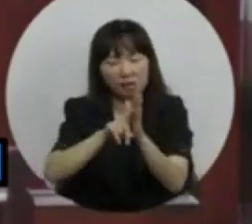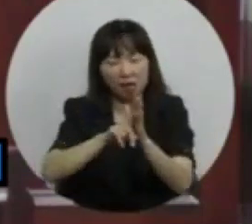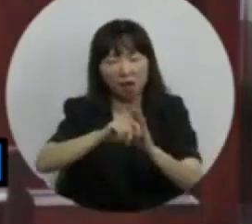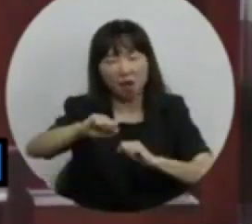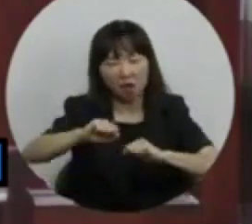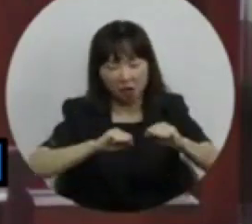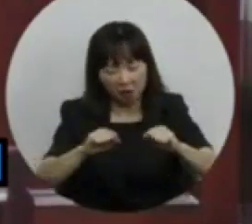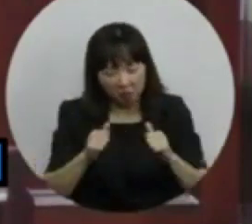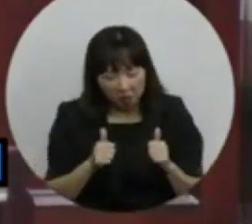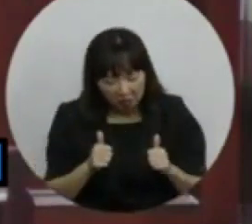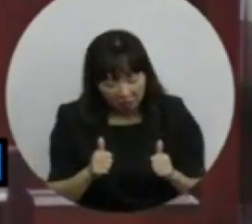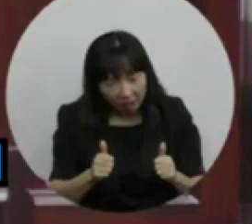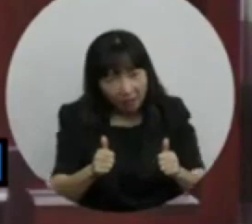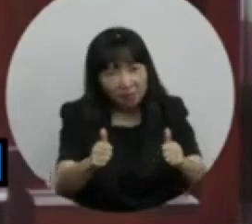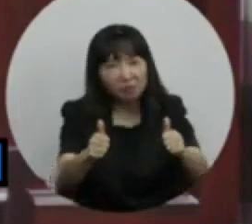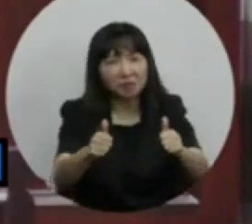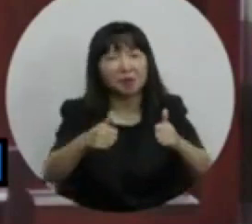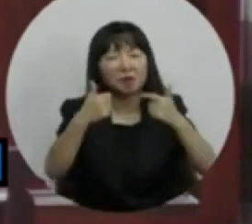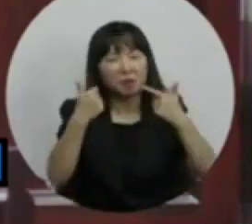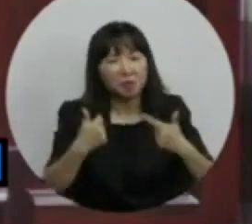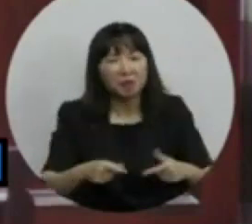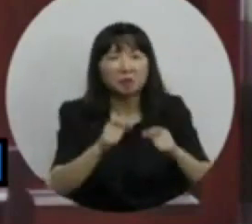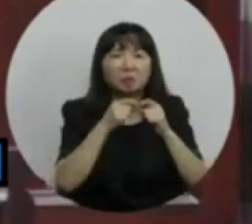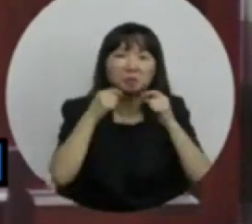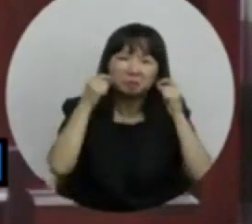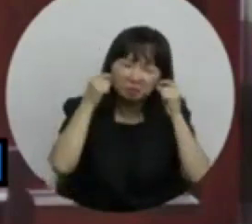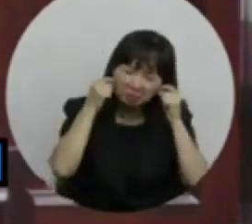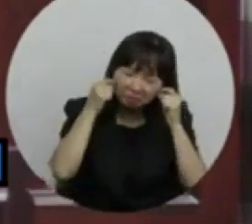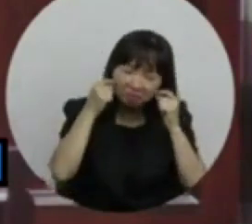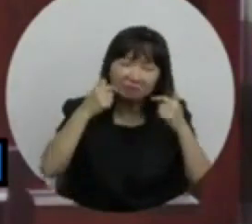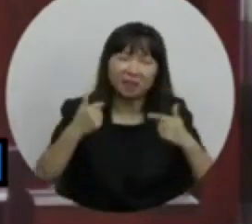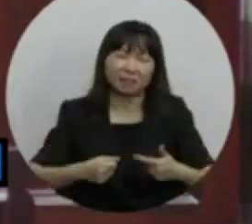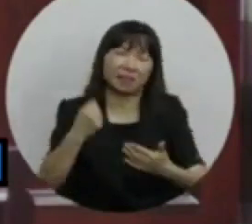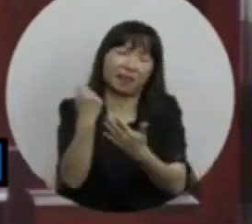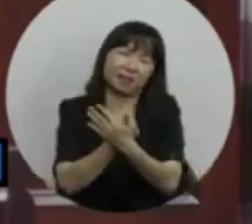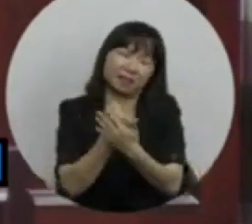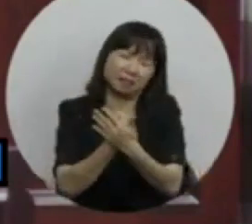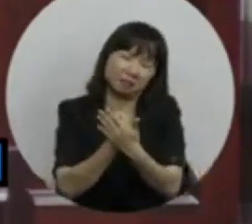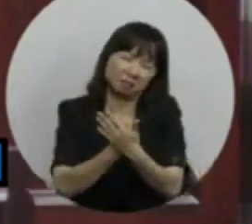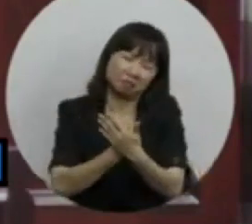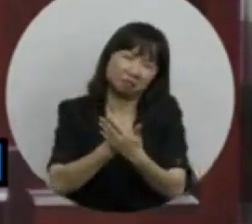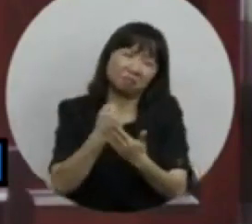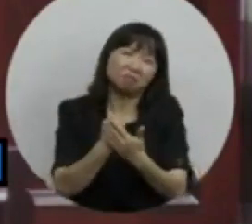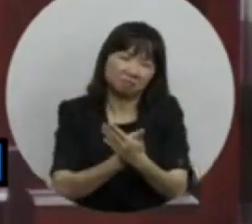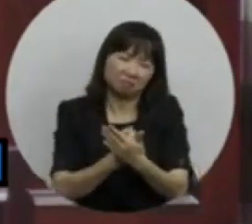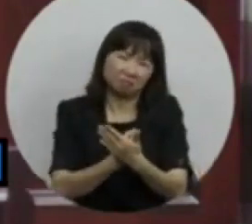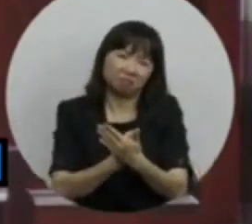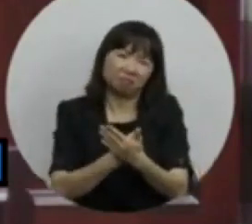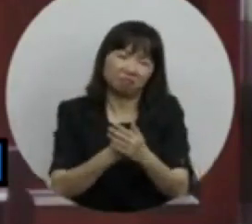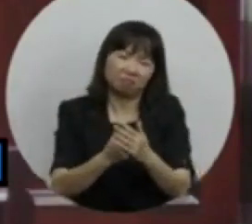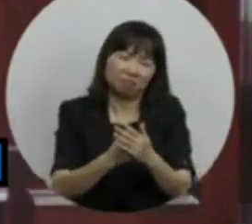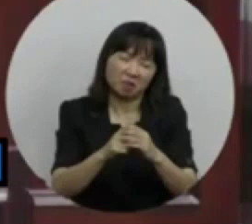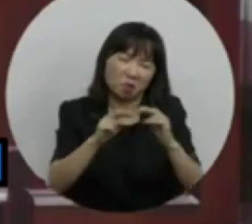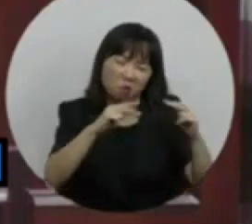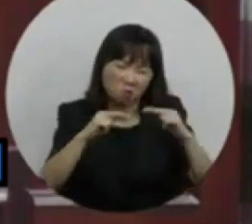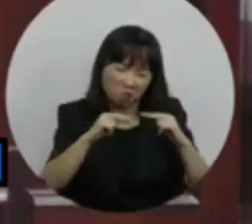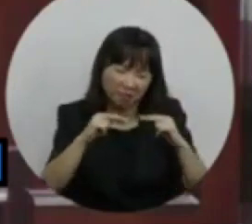속에서 때로는 미소로, 때로는 안타까움과 아쉬움으로, 때로는 논쟁과